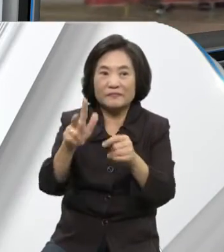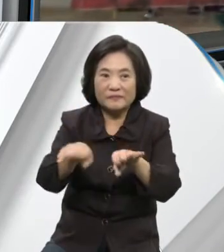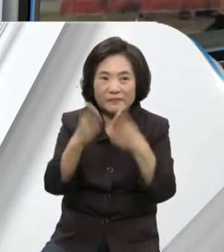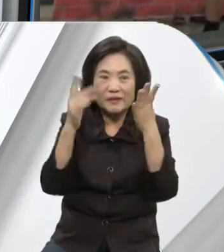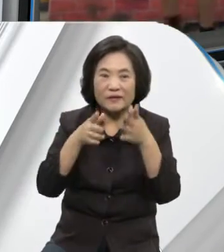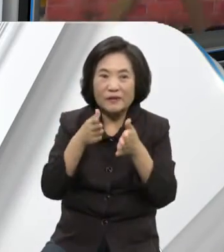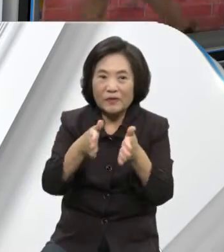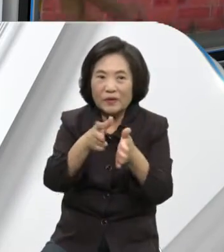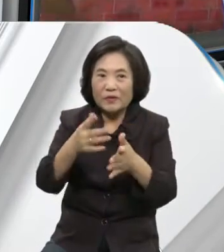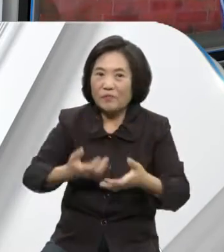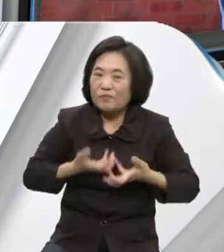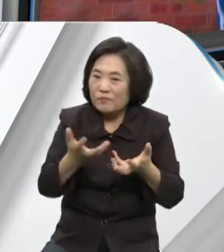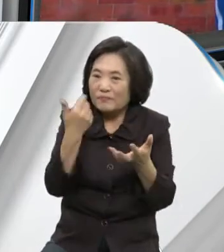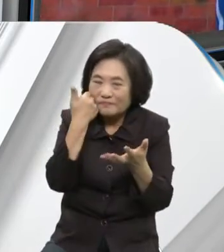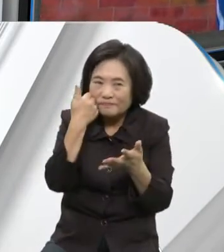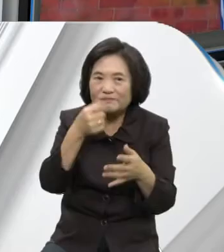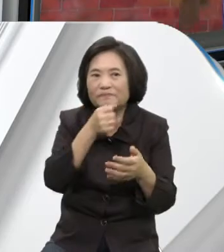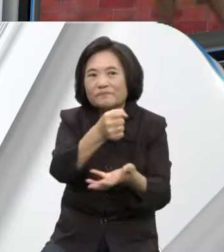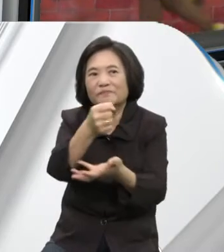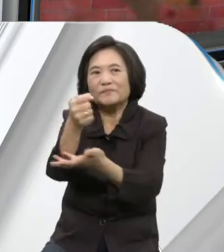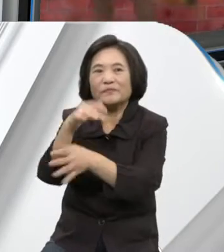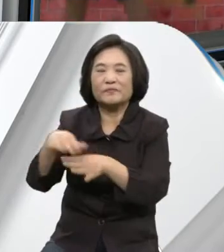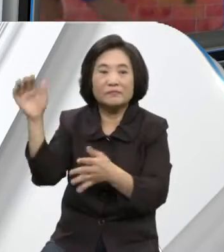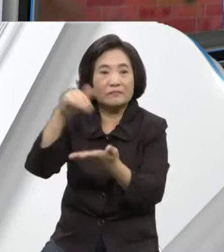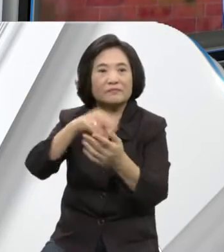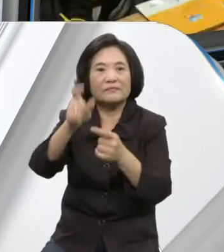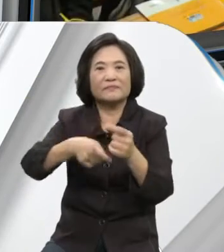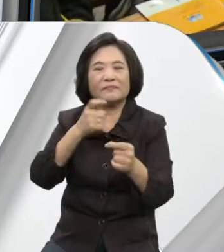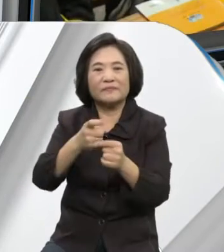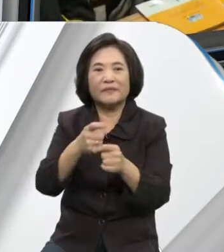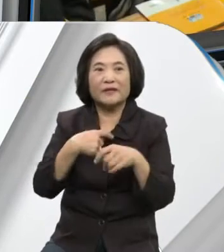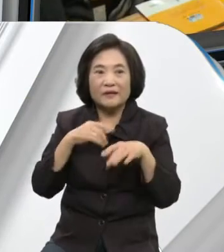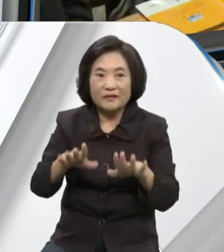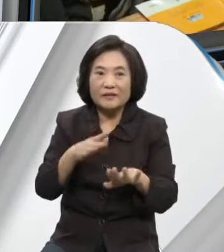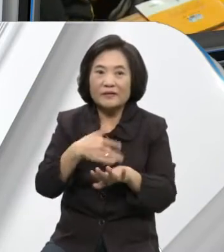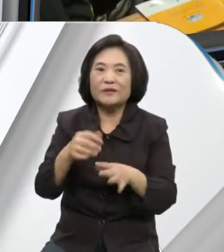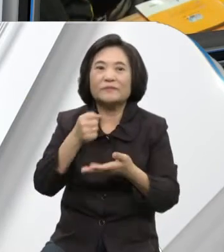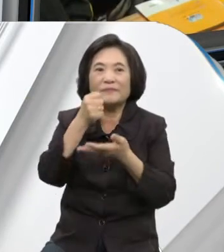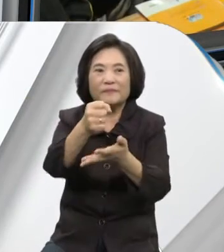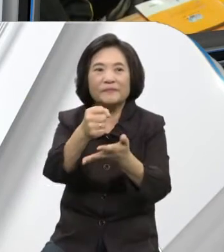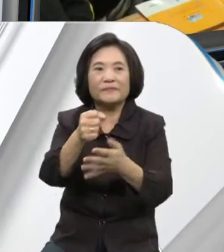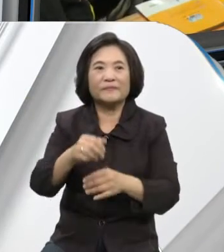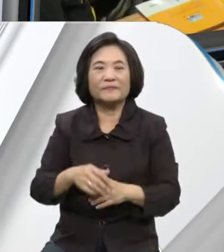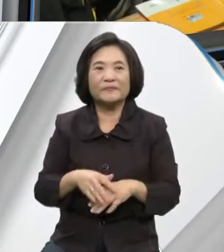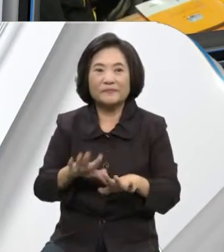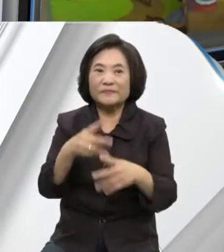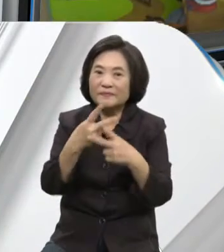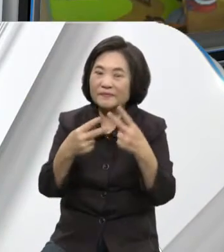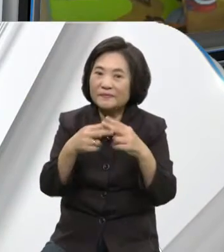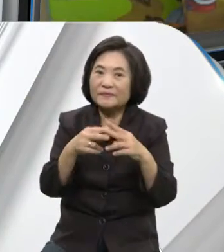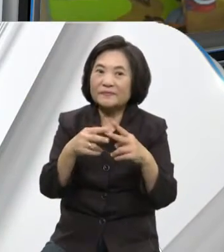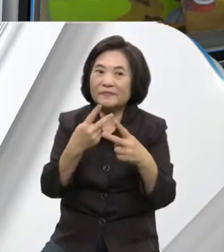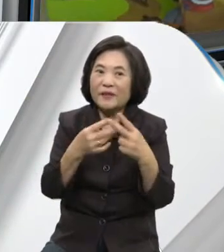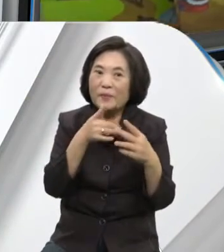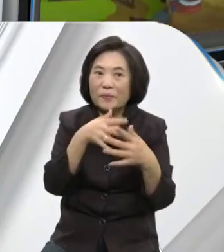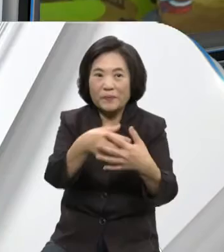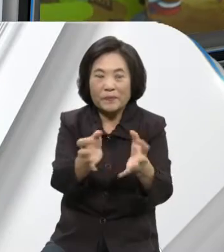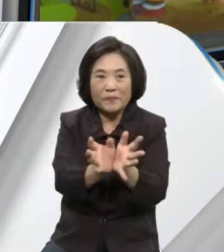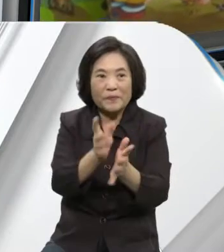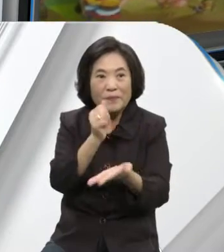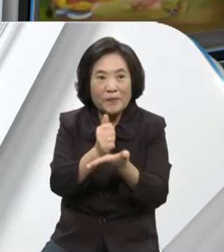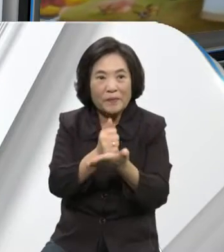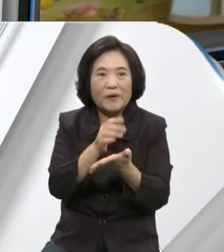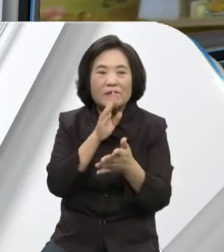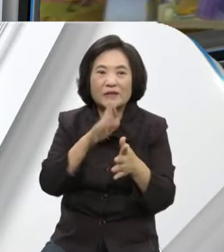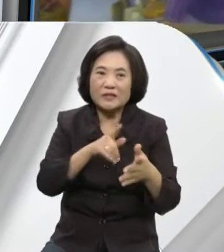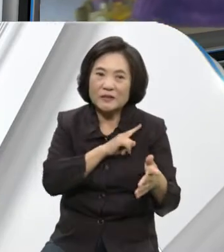言杰出贡献奖，夺得10年的金杯举办颁奖典礼。今年行业组的得奖者由改